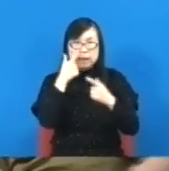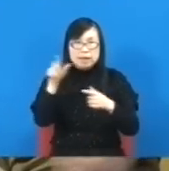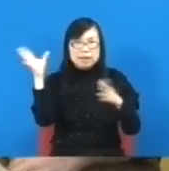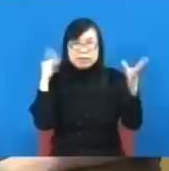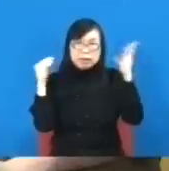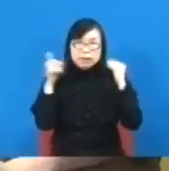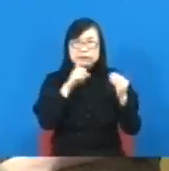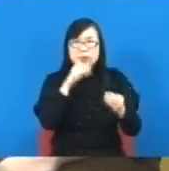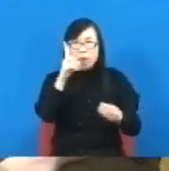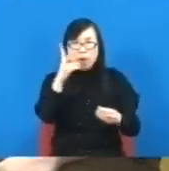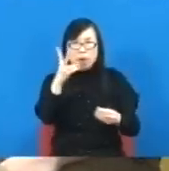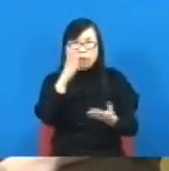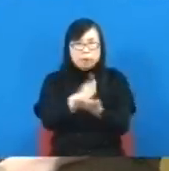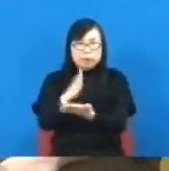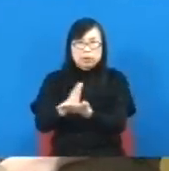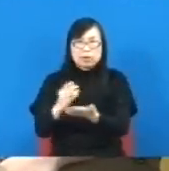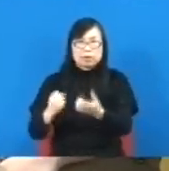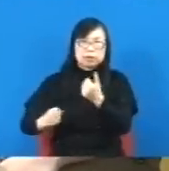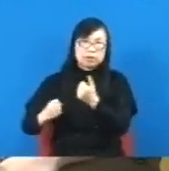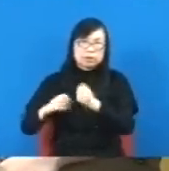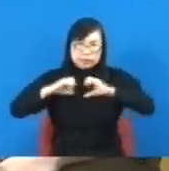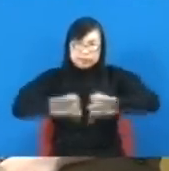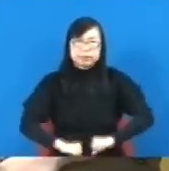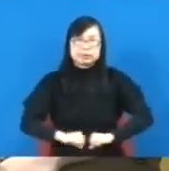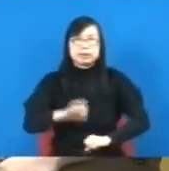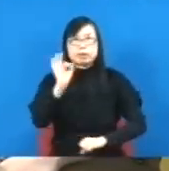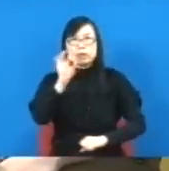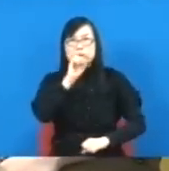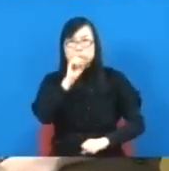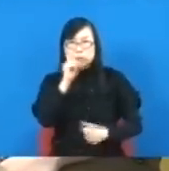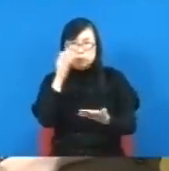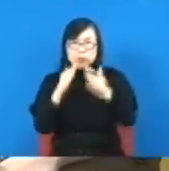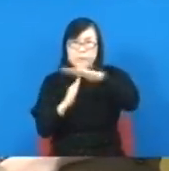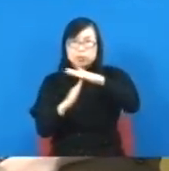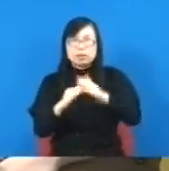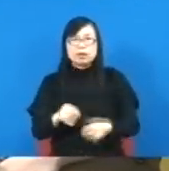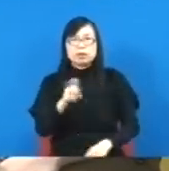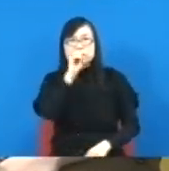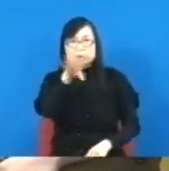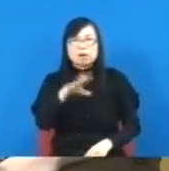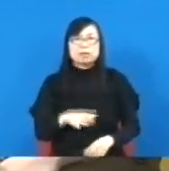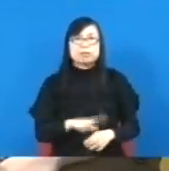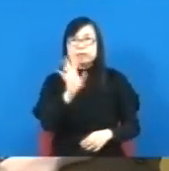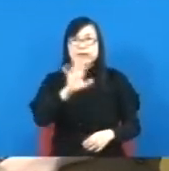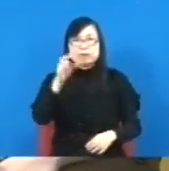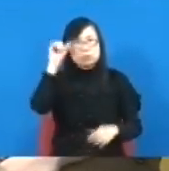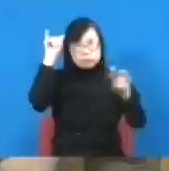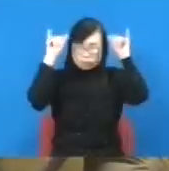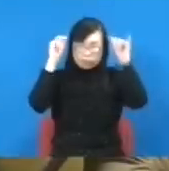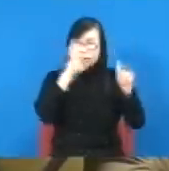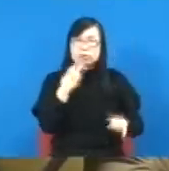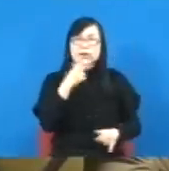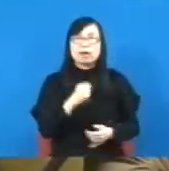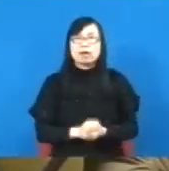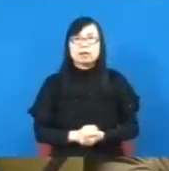有兩個版本啊嘛，一個叫堅持我冇講過 do 字噶嘛。關你唔知乜事啦，總之嗰個唔係粗口啦。 啊，咁我就老實講，